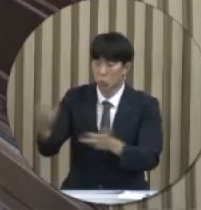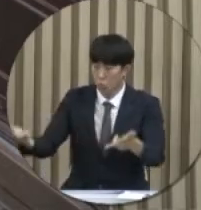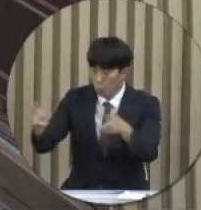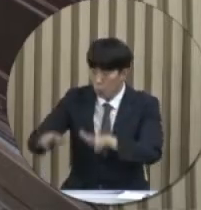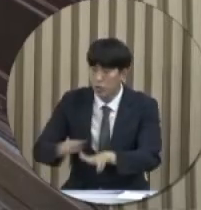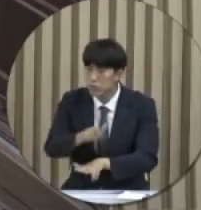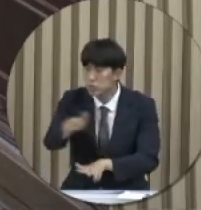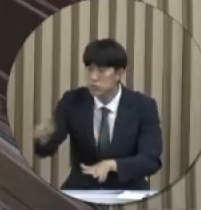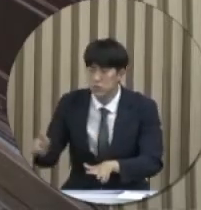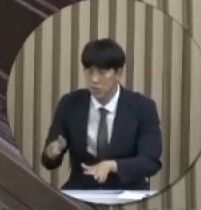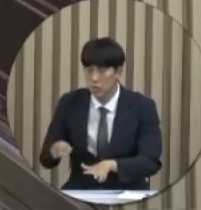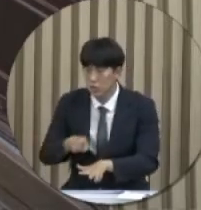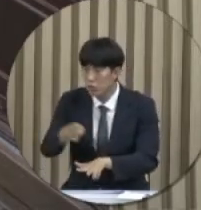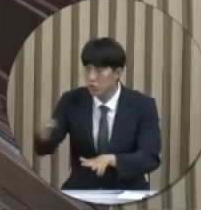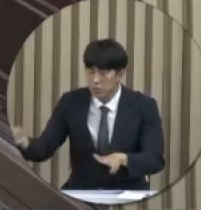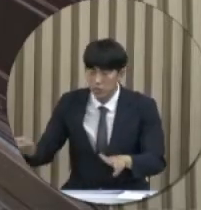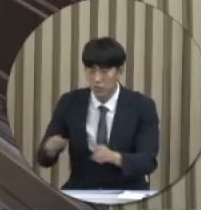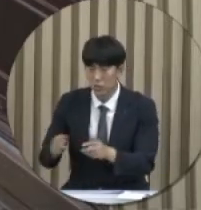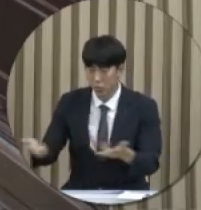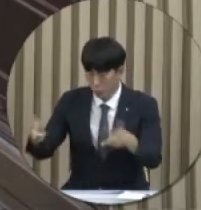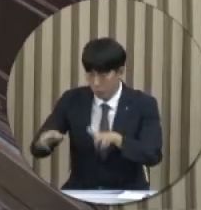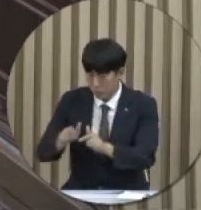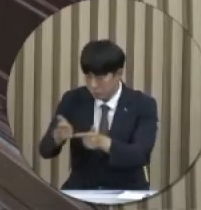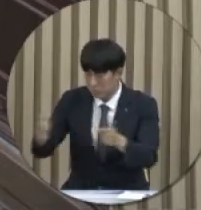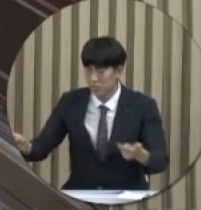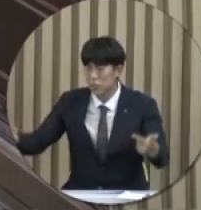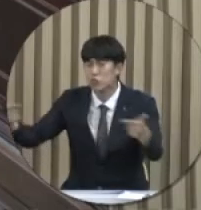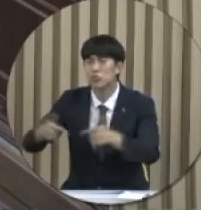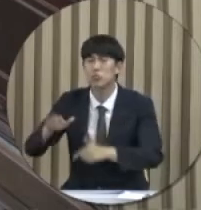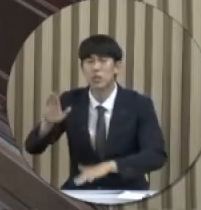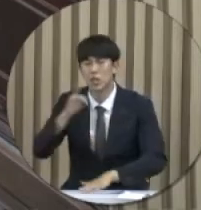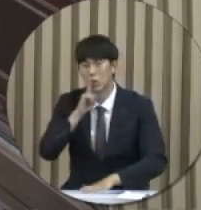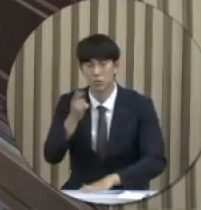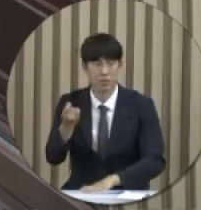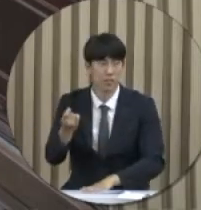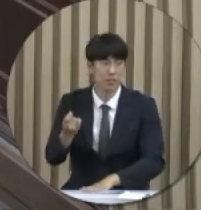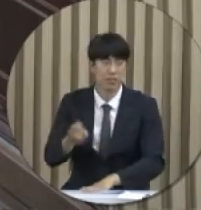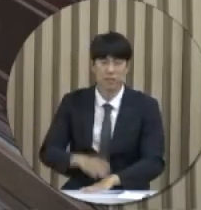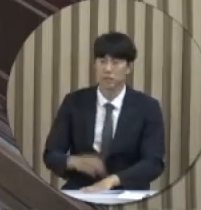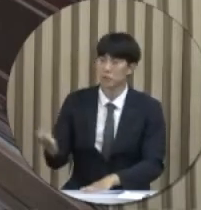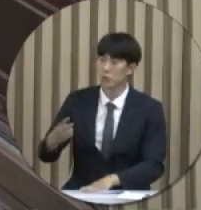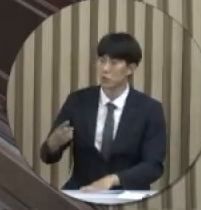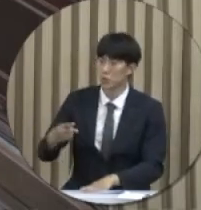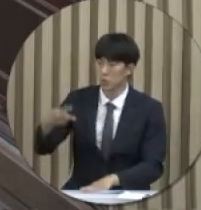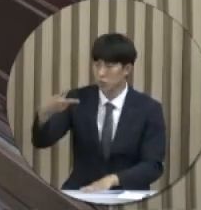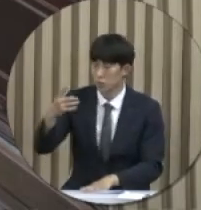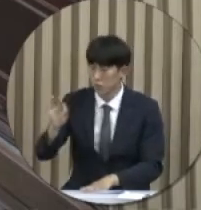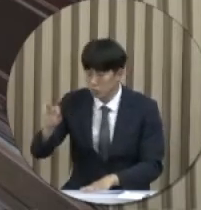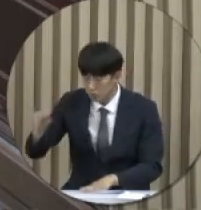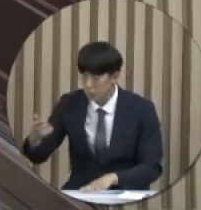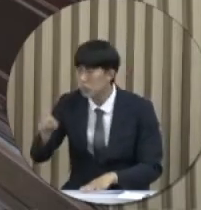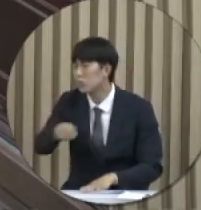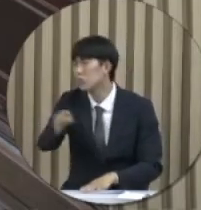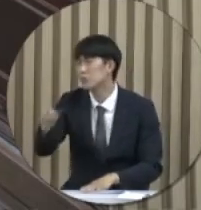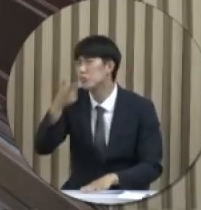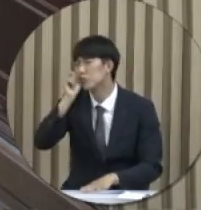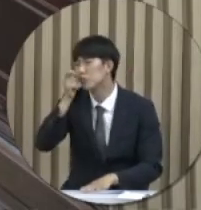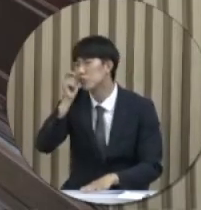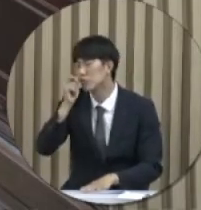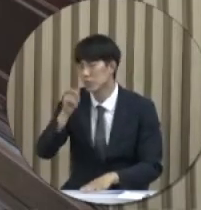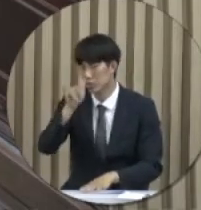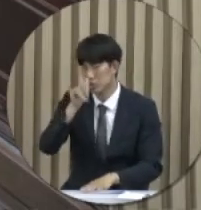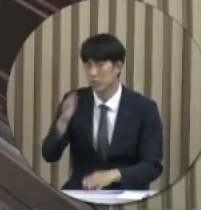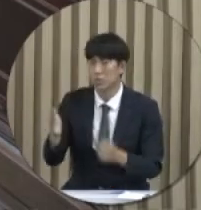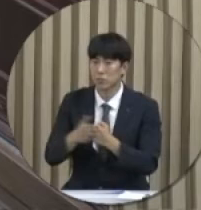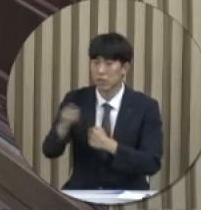이런 걸 대략 축소하는 안을 가지고 된 겁니다. 그래서, 그리고 거기 동의 충족률도 좀 부족했고, 그렇기 때문에 그